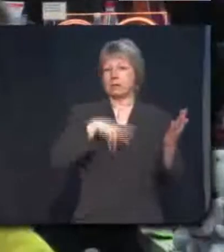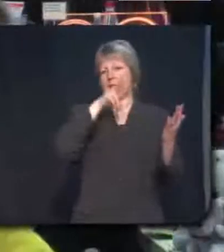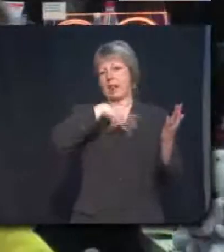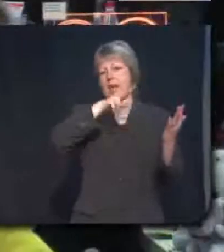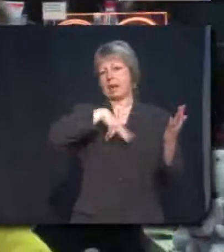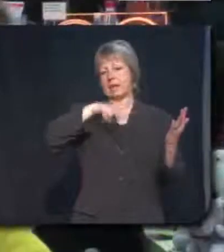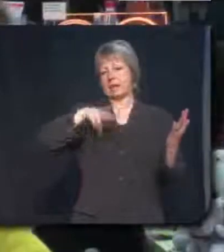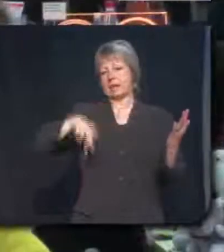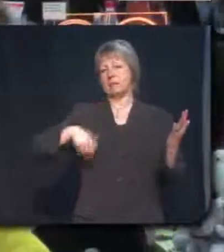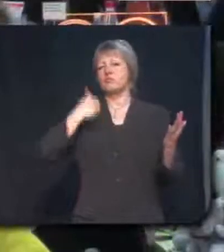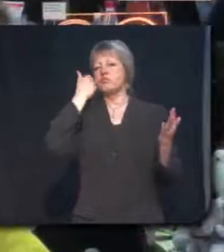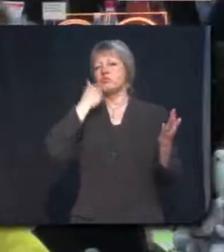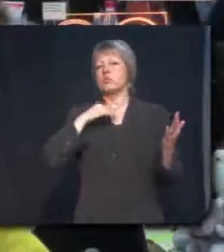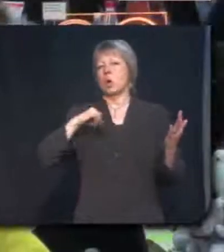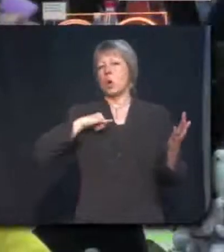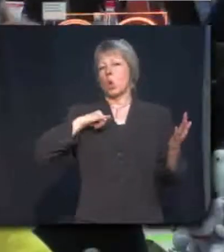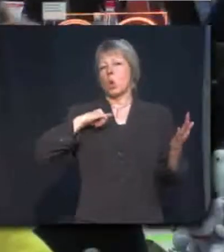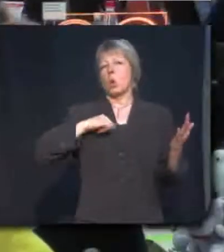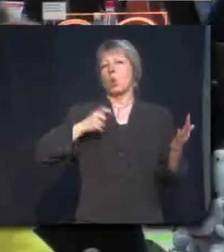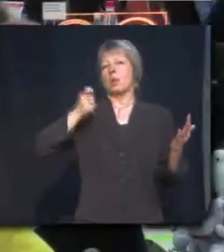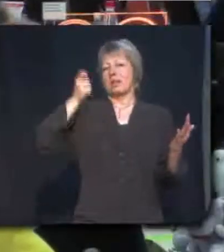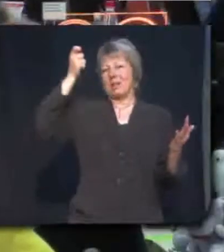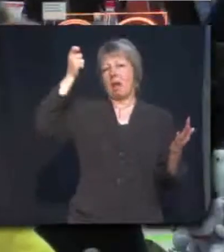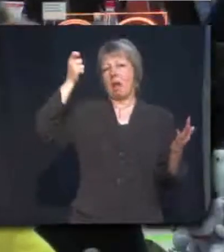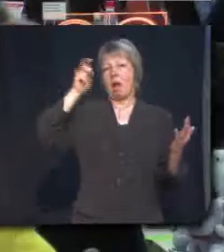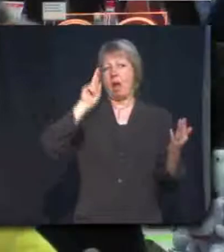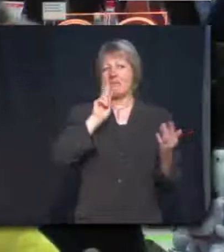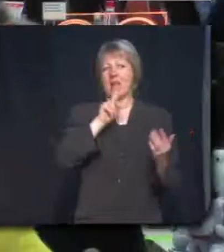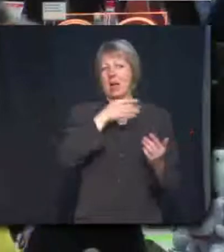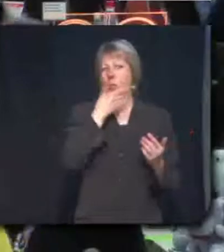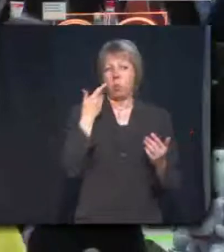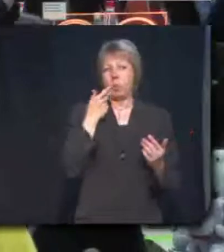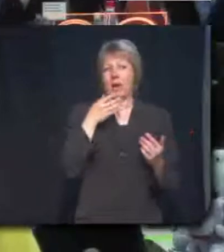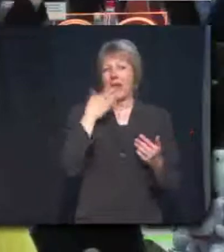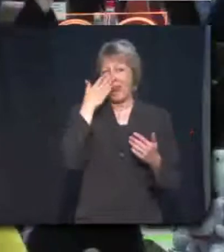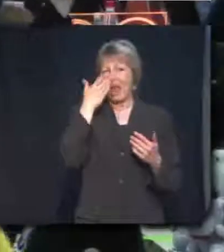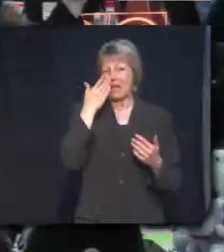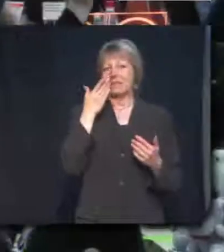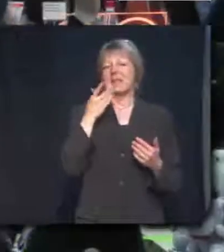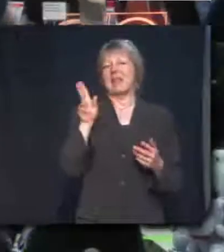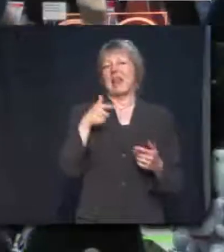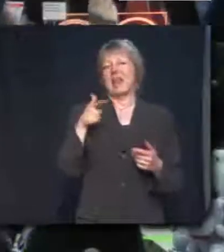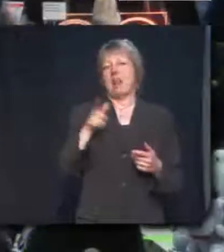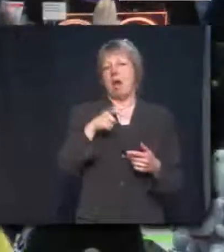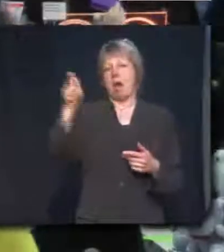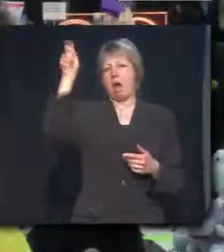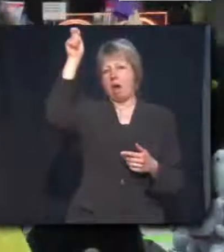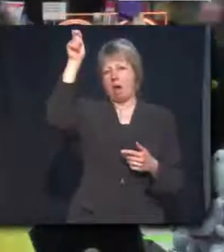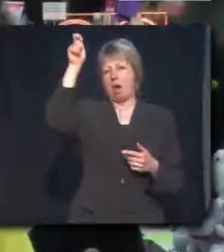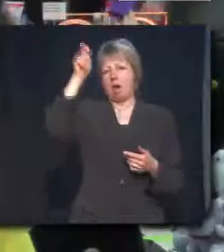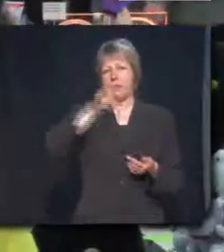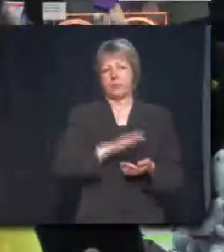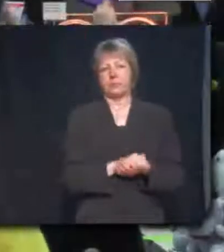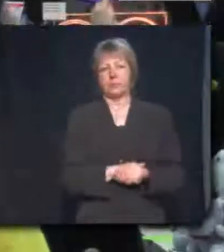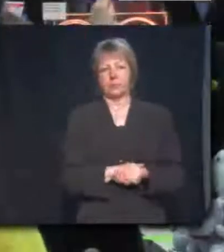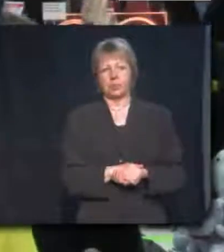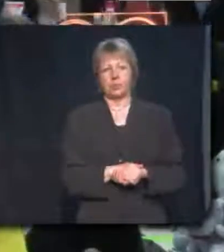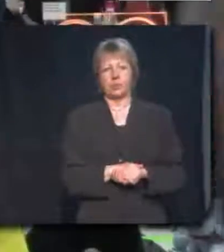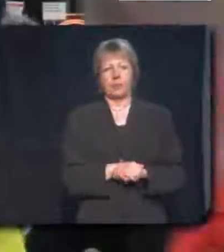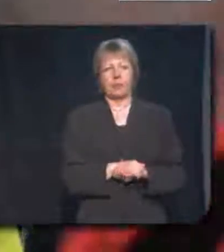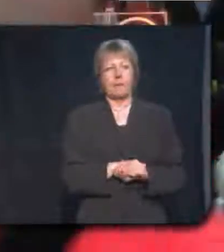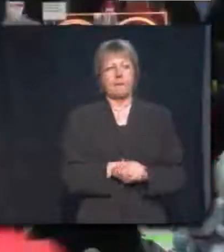bitte mit grünen ansonsten bitte mit lila wäre mein Ansinnen ich glaube da werden es auch selber drauf